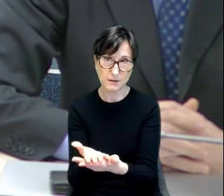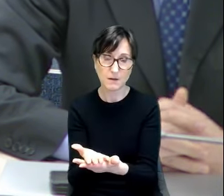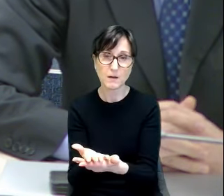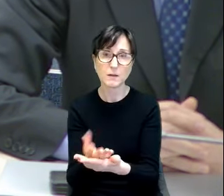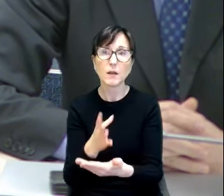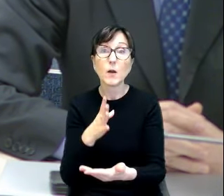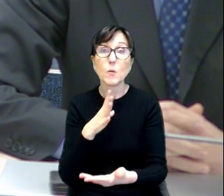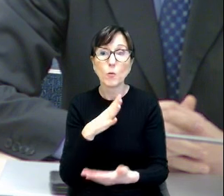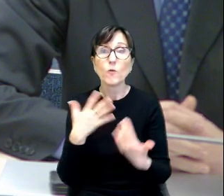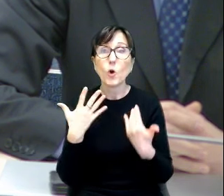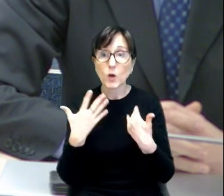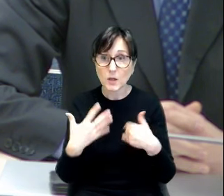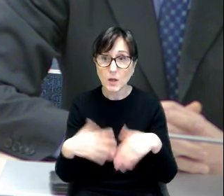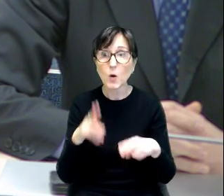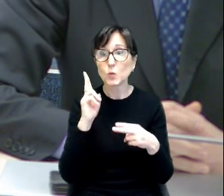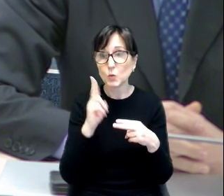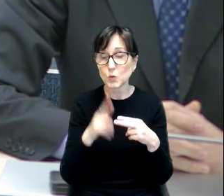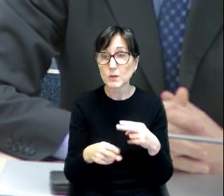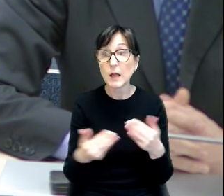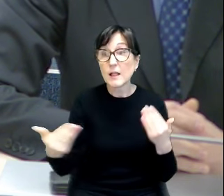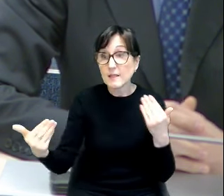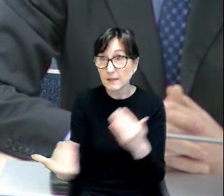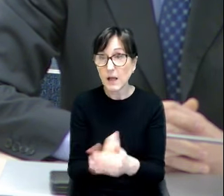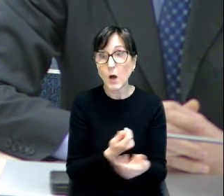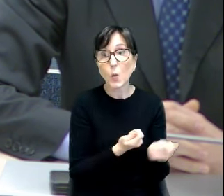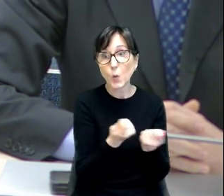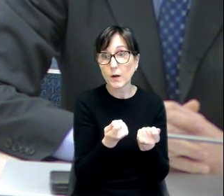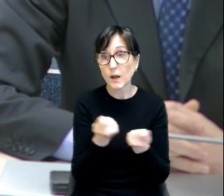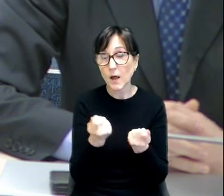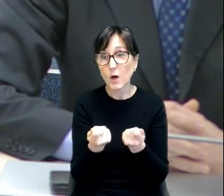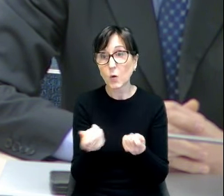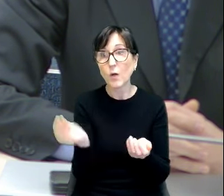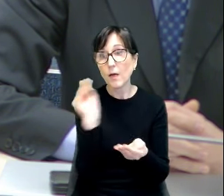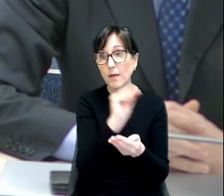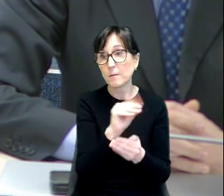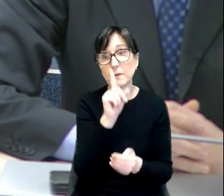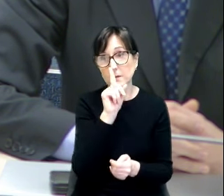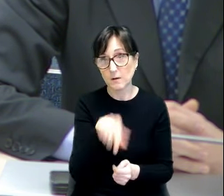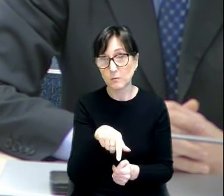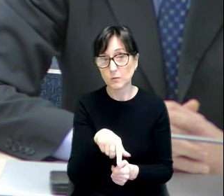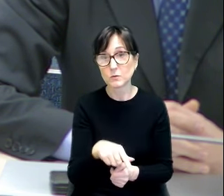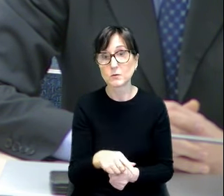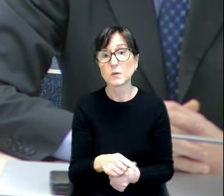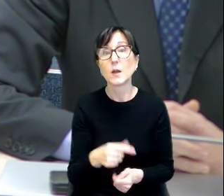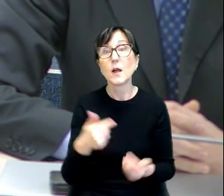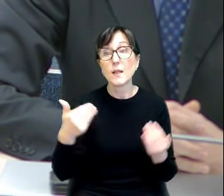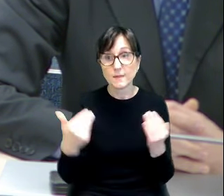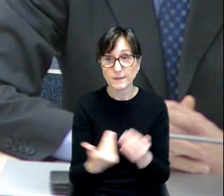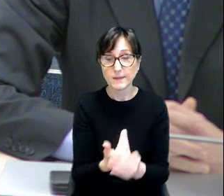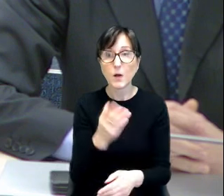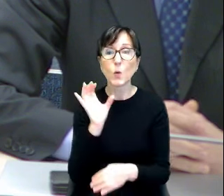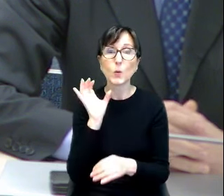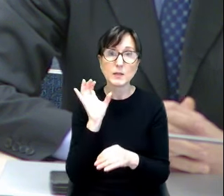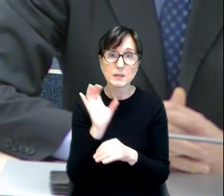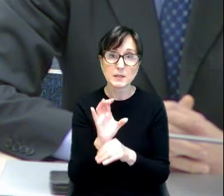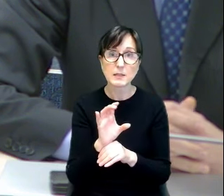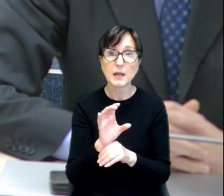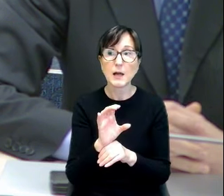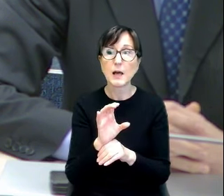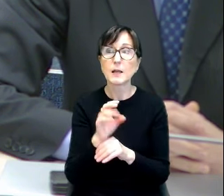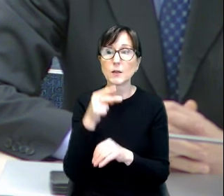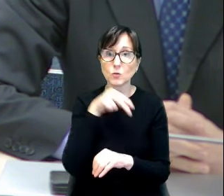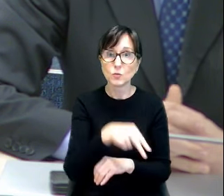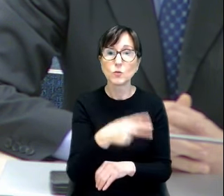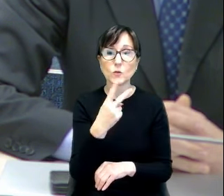neįvedam jokio naujo reguliavimo 22 metais pasikeitė įstatymas ir savivaly bės tarybai buvo priskirta funkcija